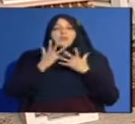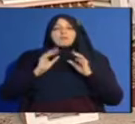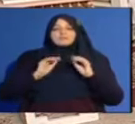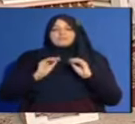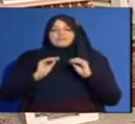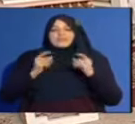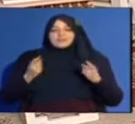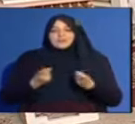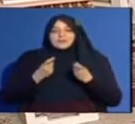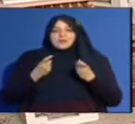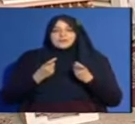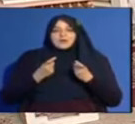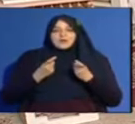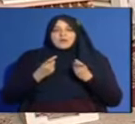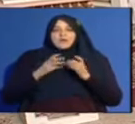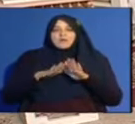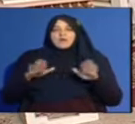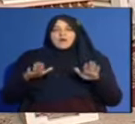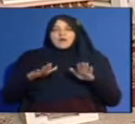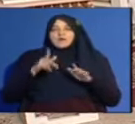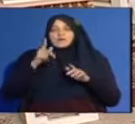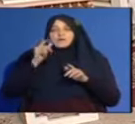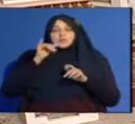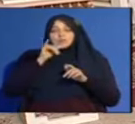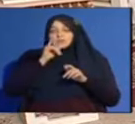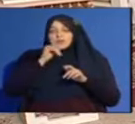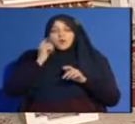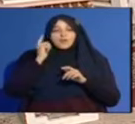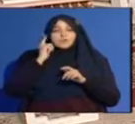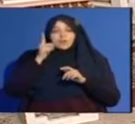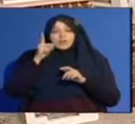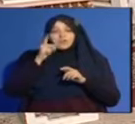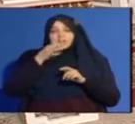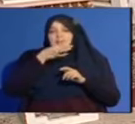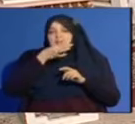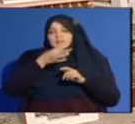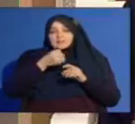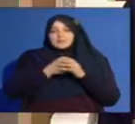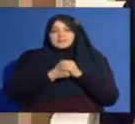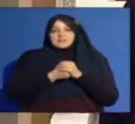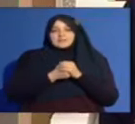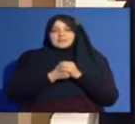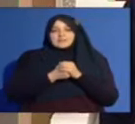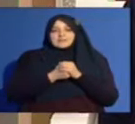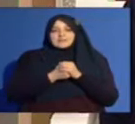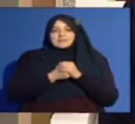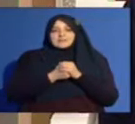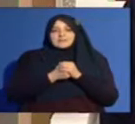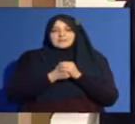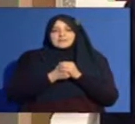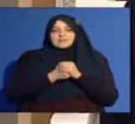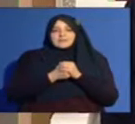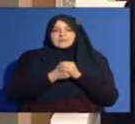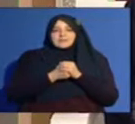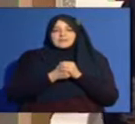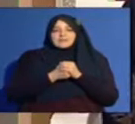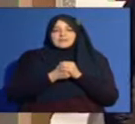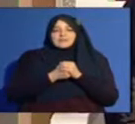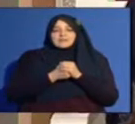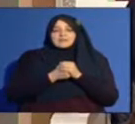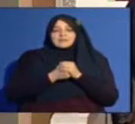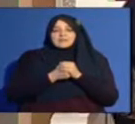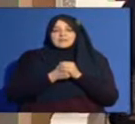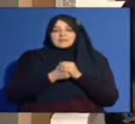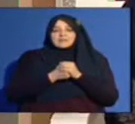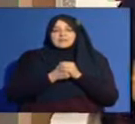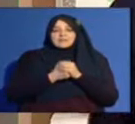احنا سمعنا الشيخ قبيلة قال لك يعني هنا المدرسة، احنا هضر على